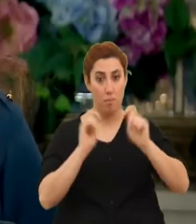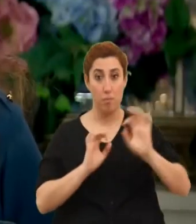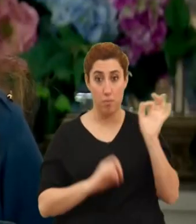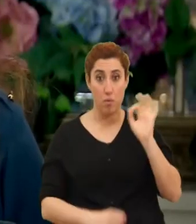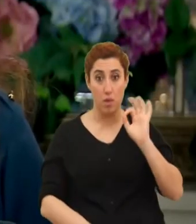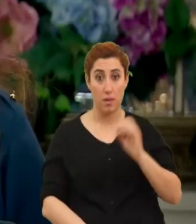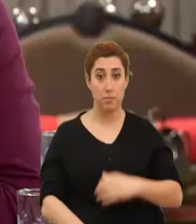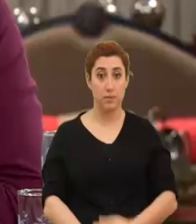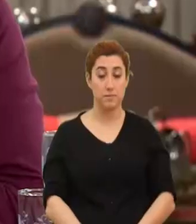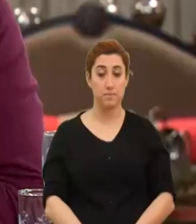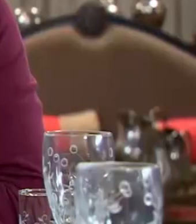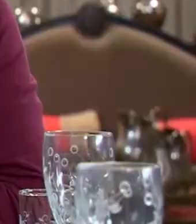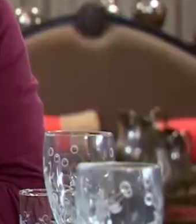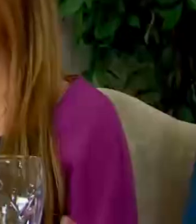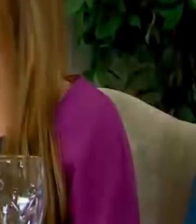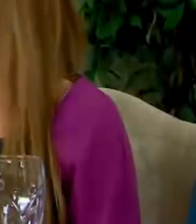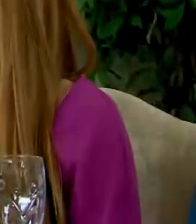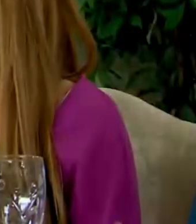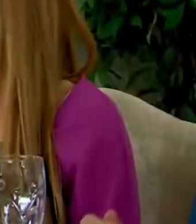mi?